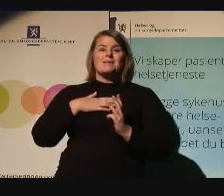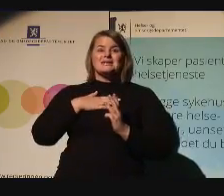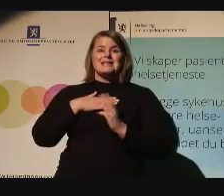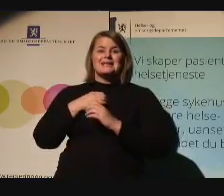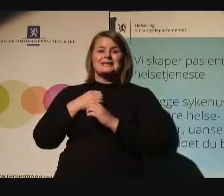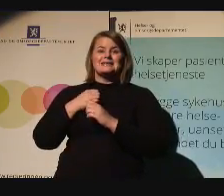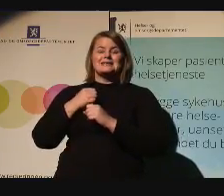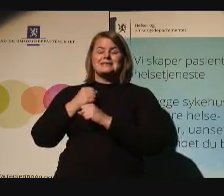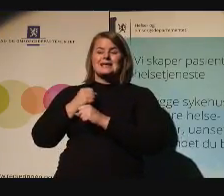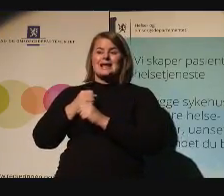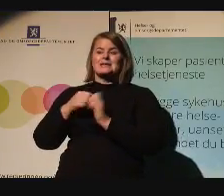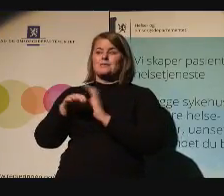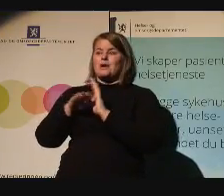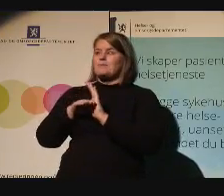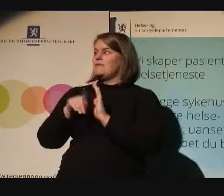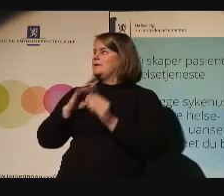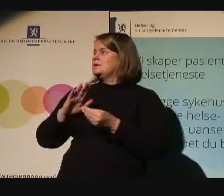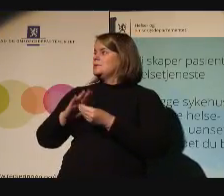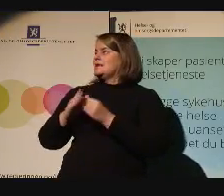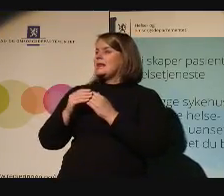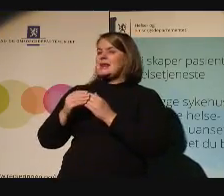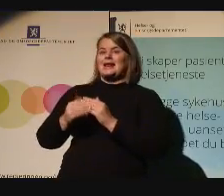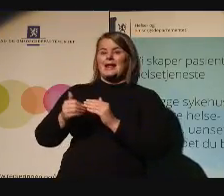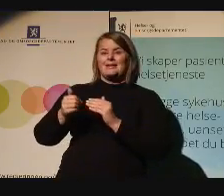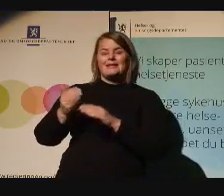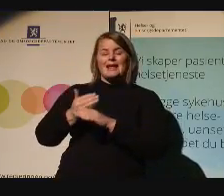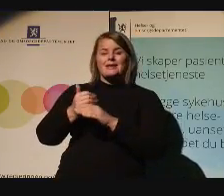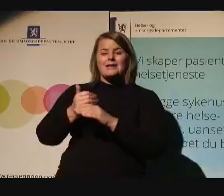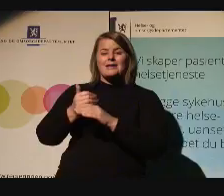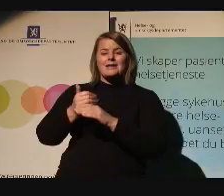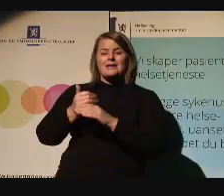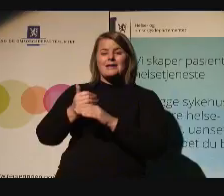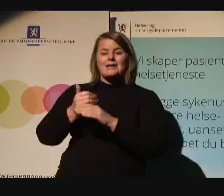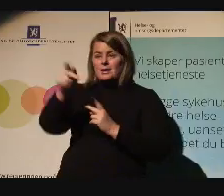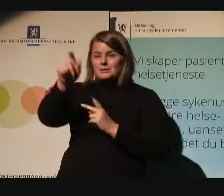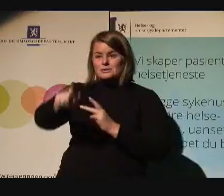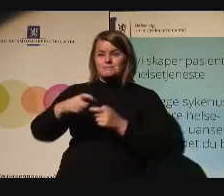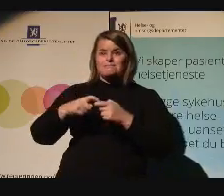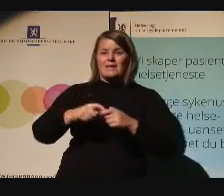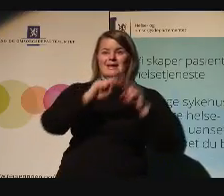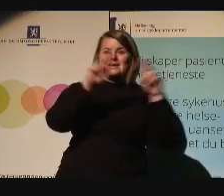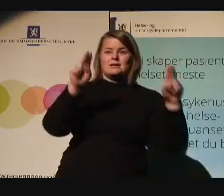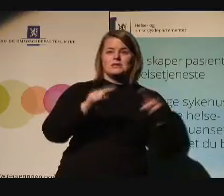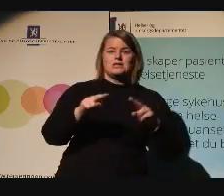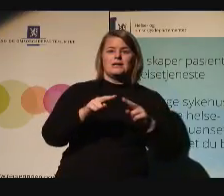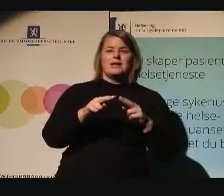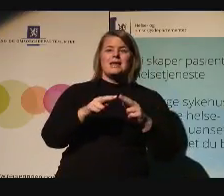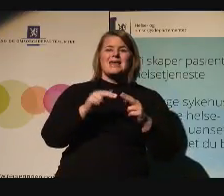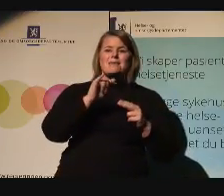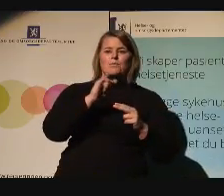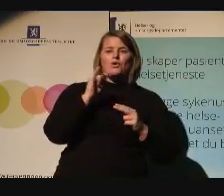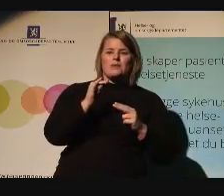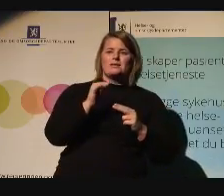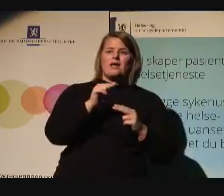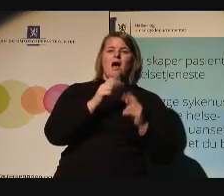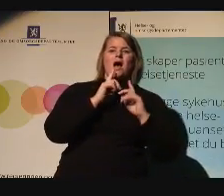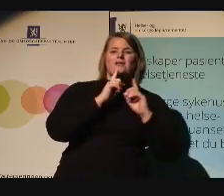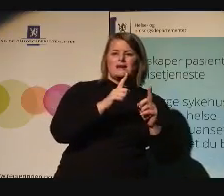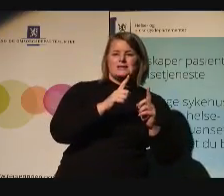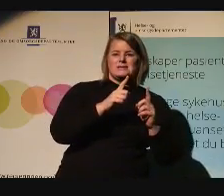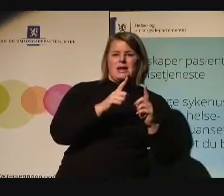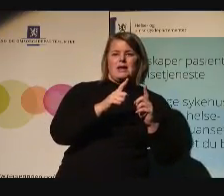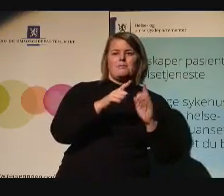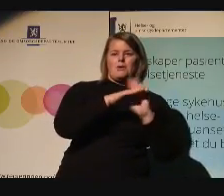pasientsikkerhetsprogrammet sponse deltakere for deg eller fra en annen i virksomheten til det internasjonale Improvement Advisor Program ved den